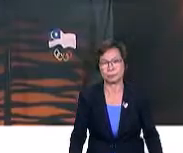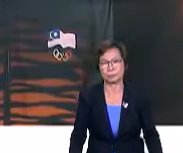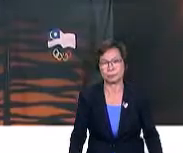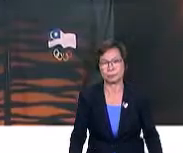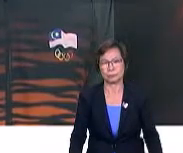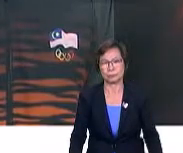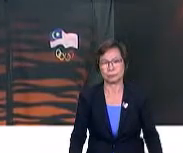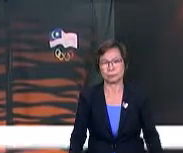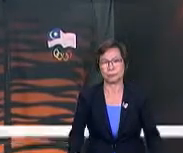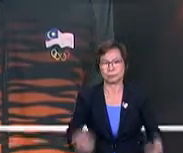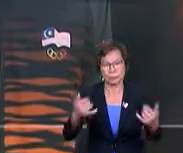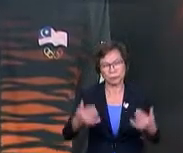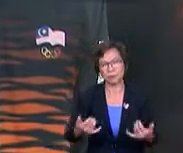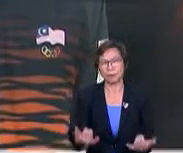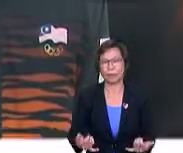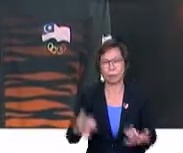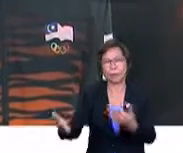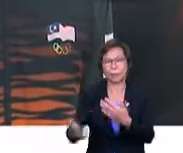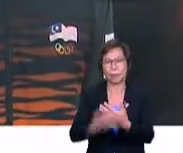Sekarang dah balik